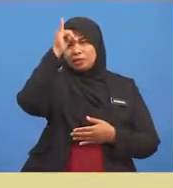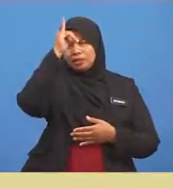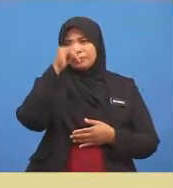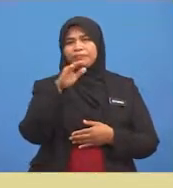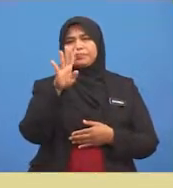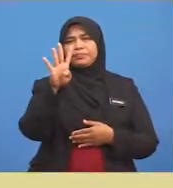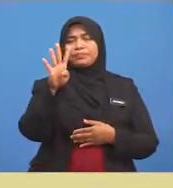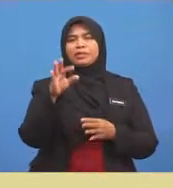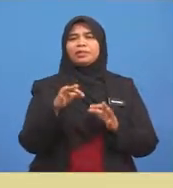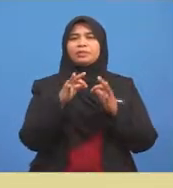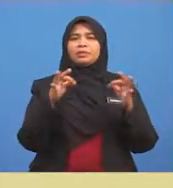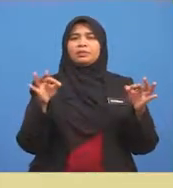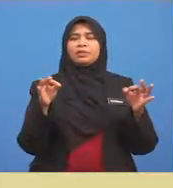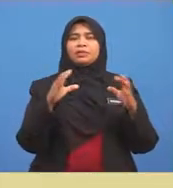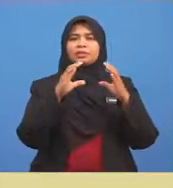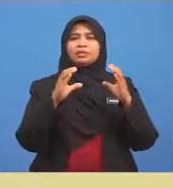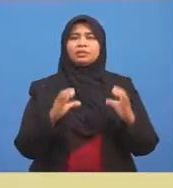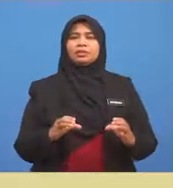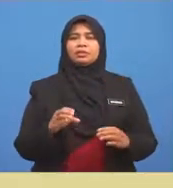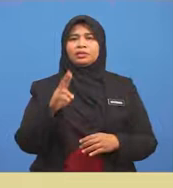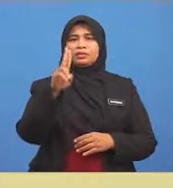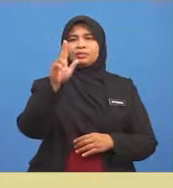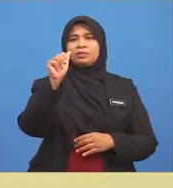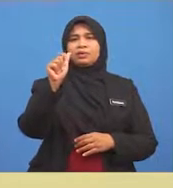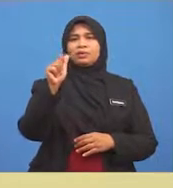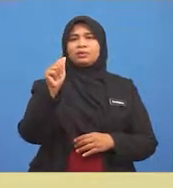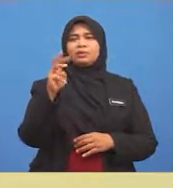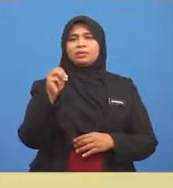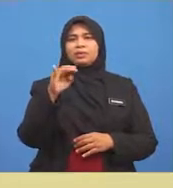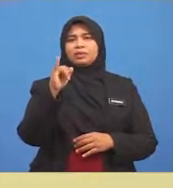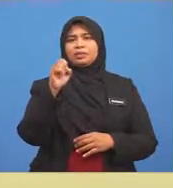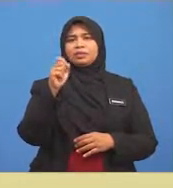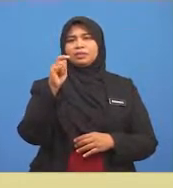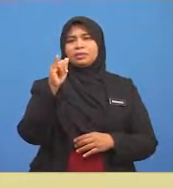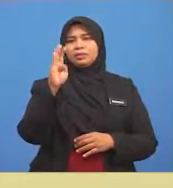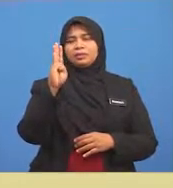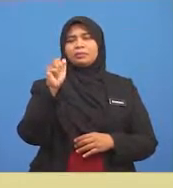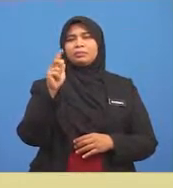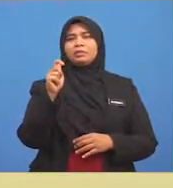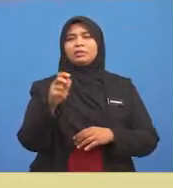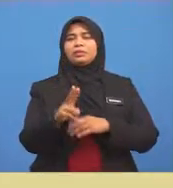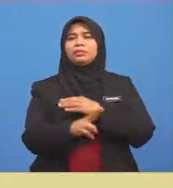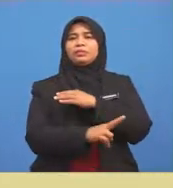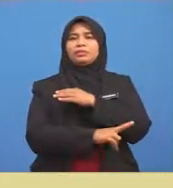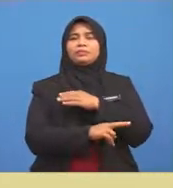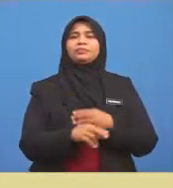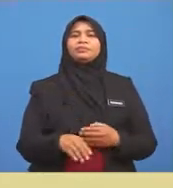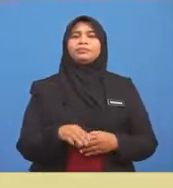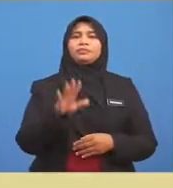ialah menghuraikan cara ulama mengistimbat hukum. Yang kelima pula